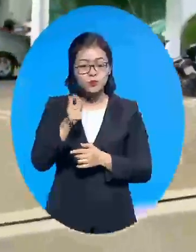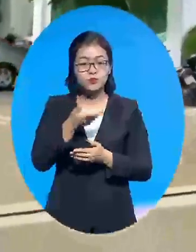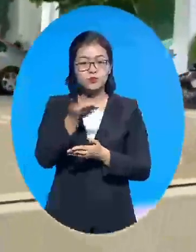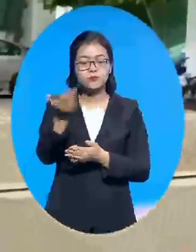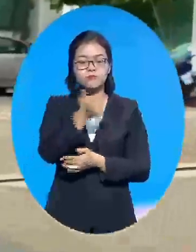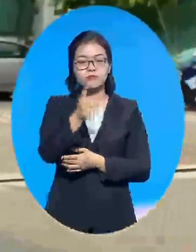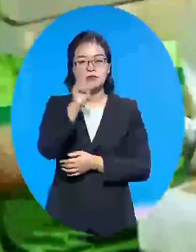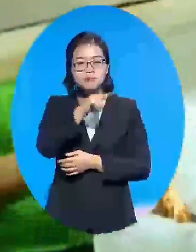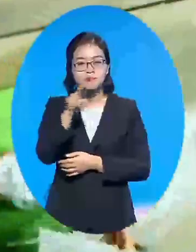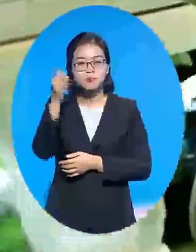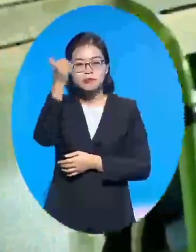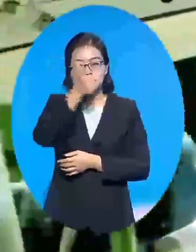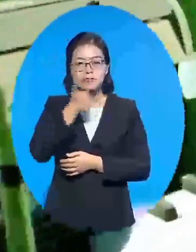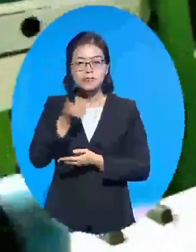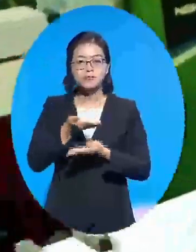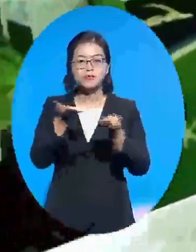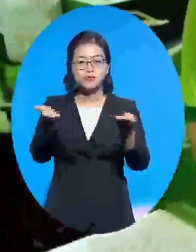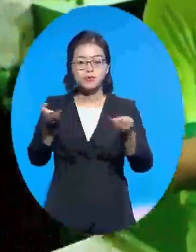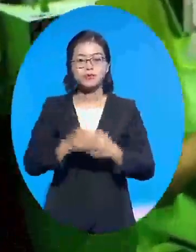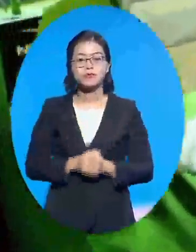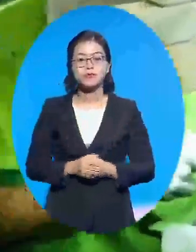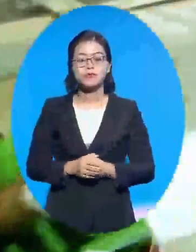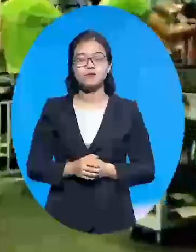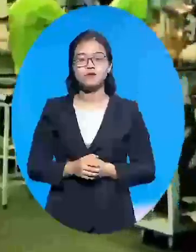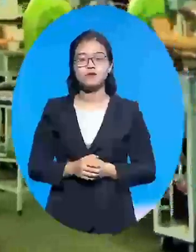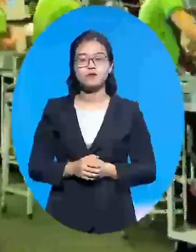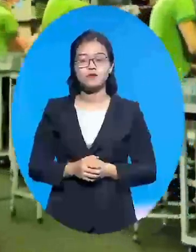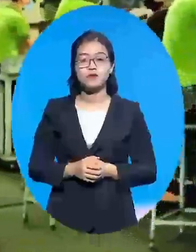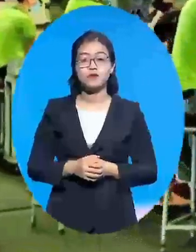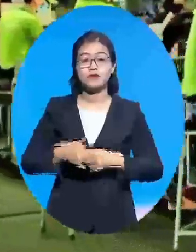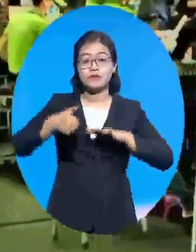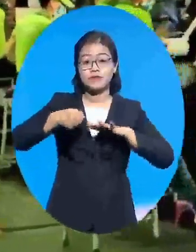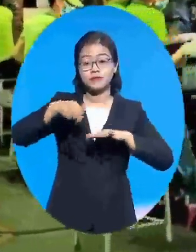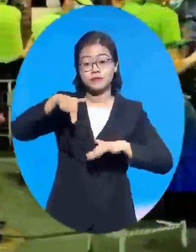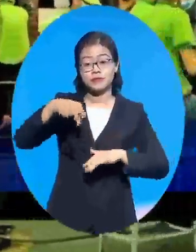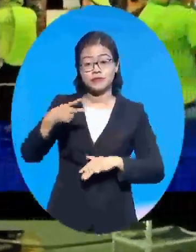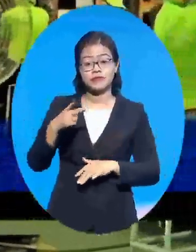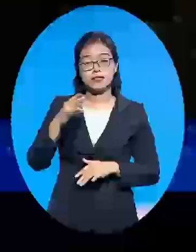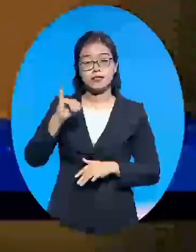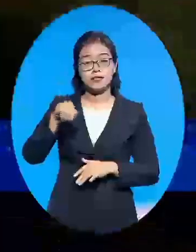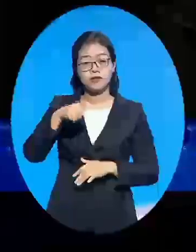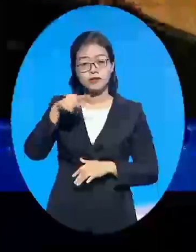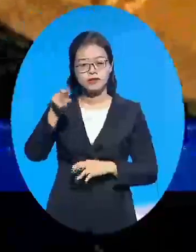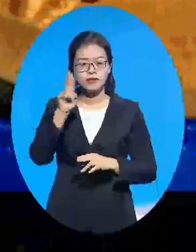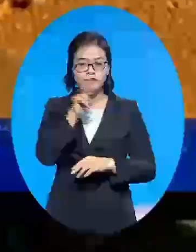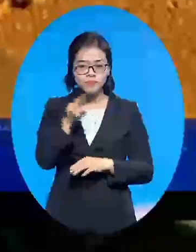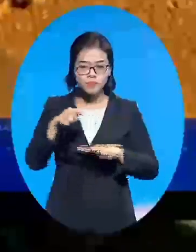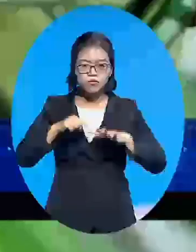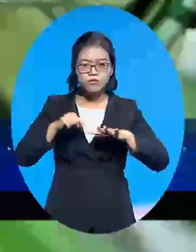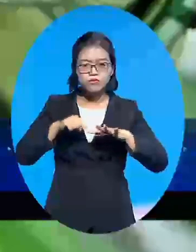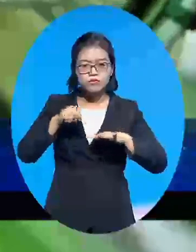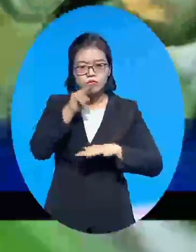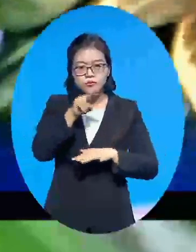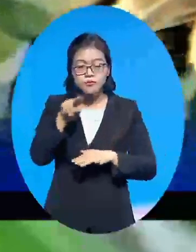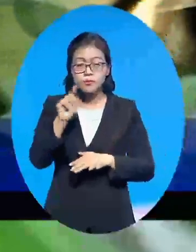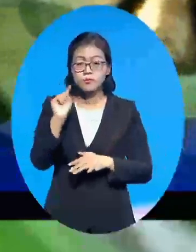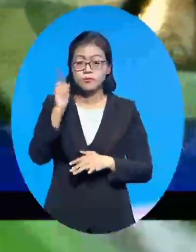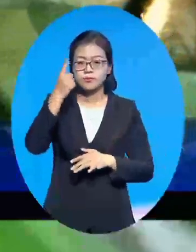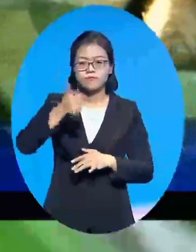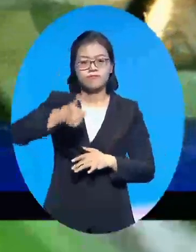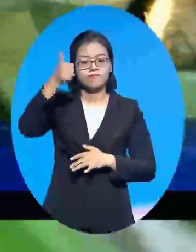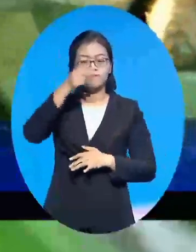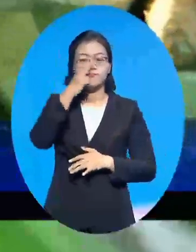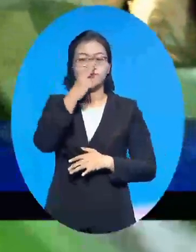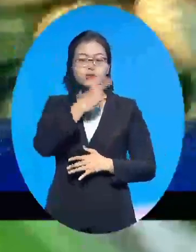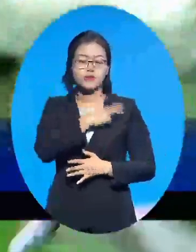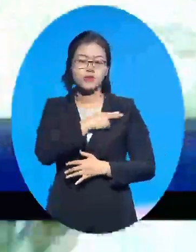hiện Kềm Nghĩa là doanh nghiệp sản xuất và kinh doanh dụng cụ chăm sóc máu hàng đầu Việt Nam bằng kinh nghiệm của một thương hiệu hàng đầu